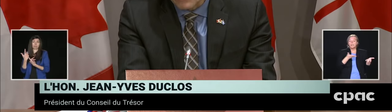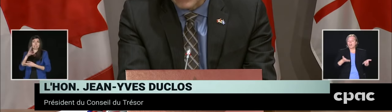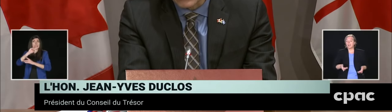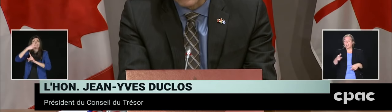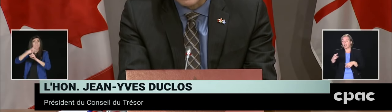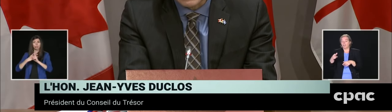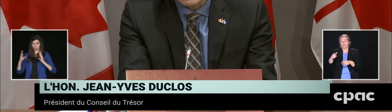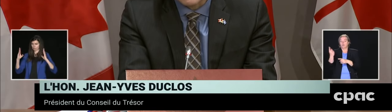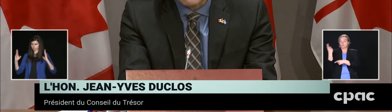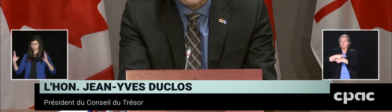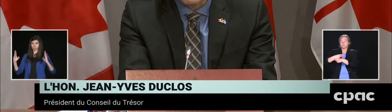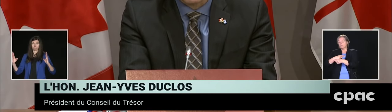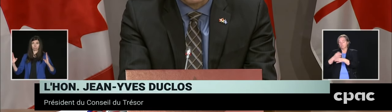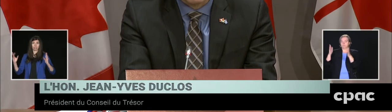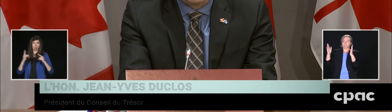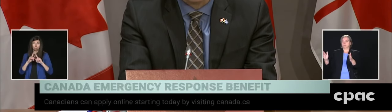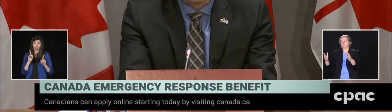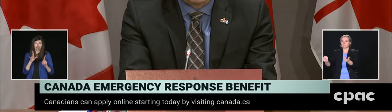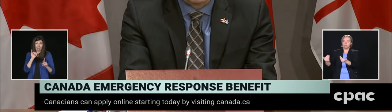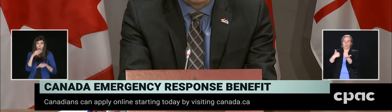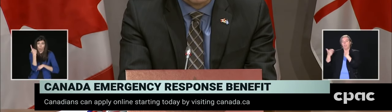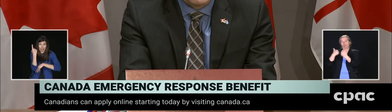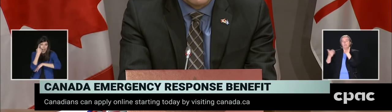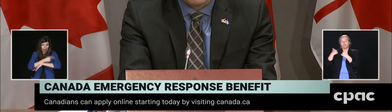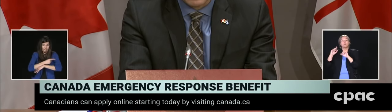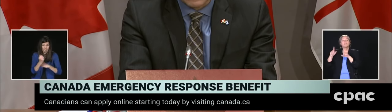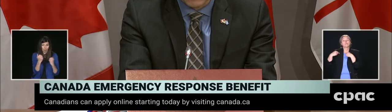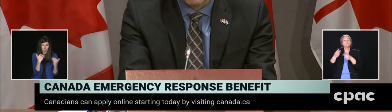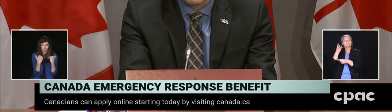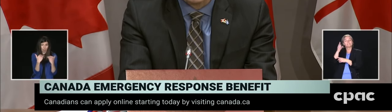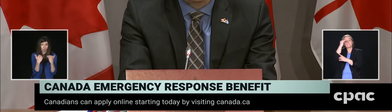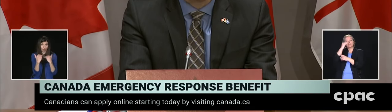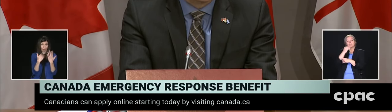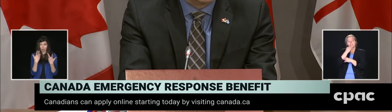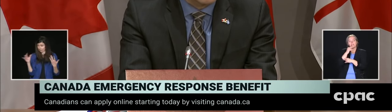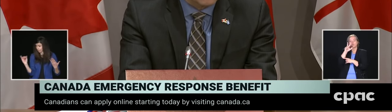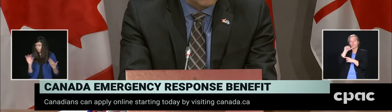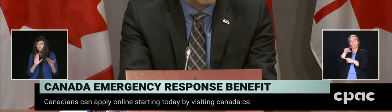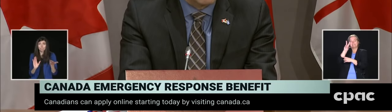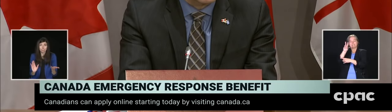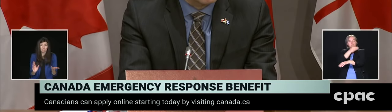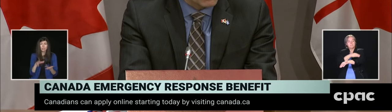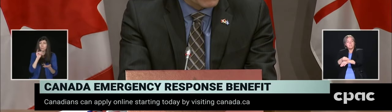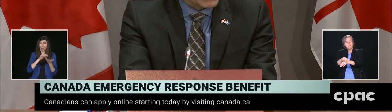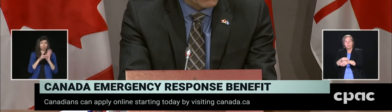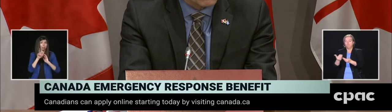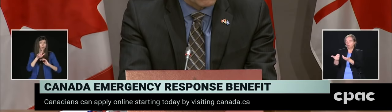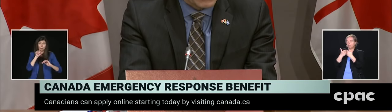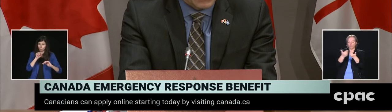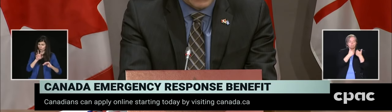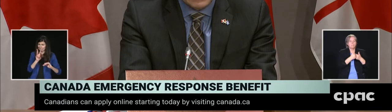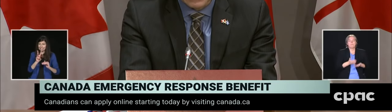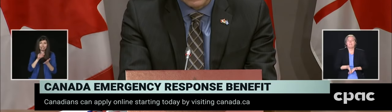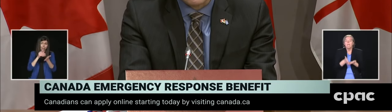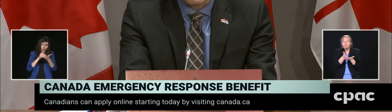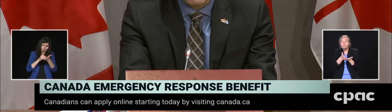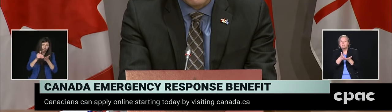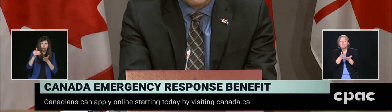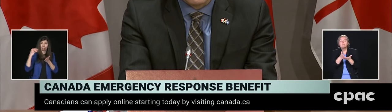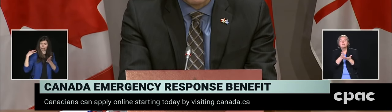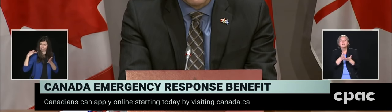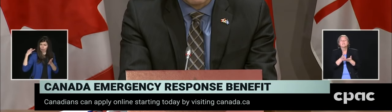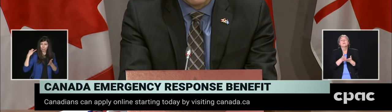de 3,6 millions de demandes de prestations d'aide ont été formulées et de ce nombre, 3 millions ont déjà été